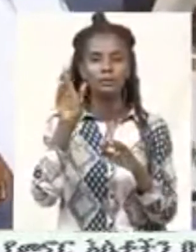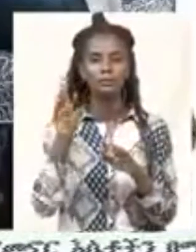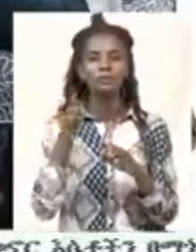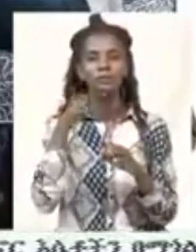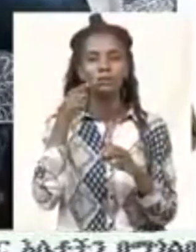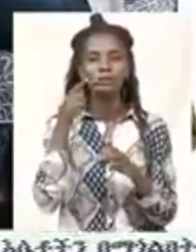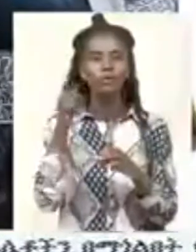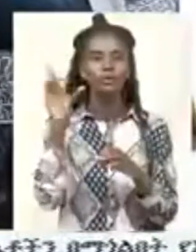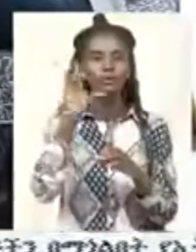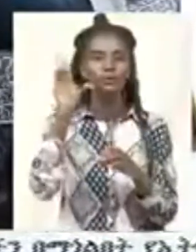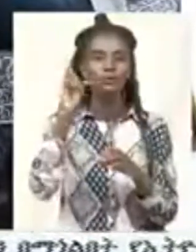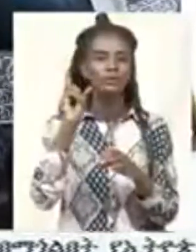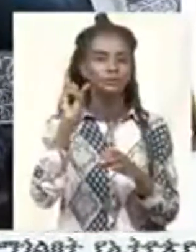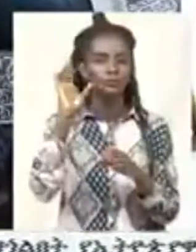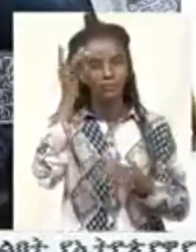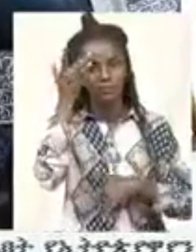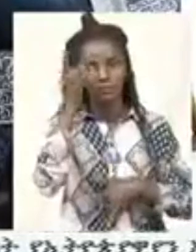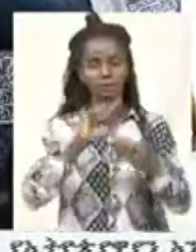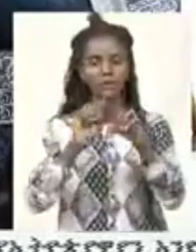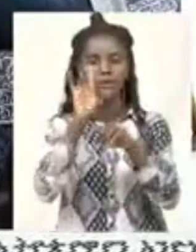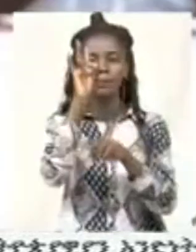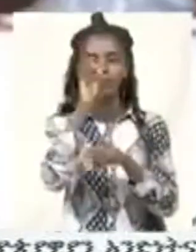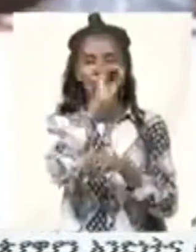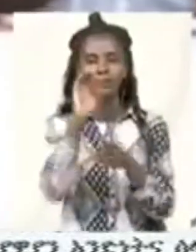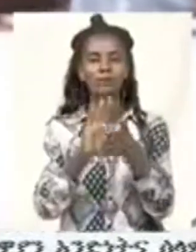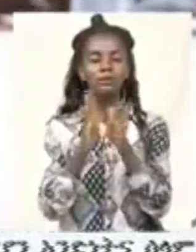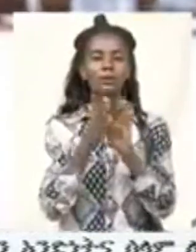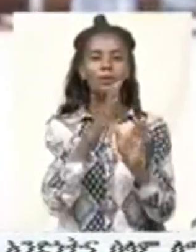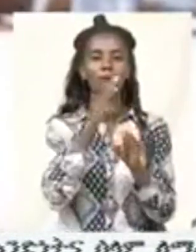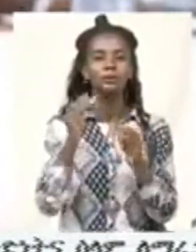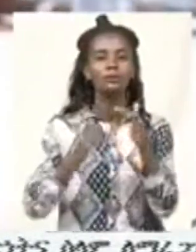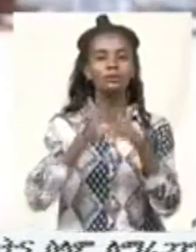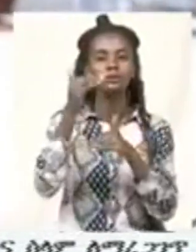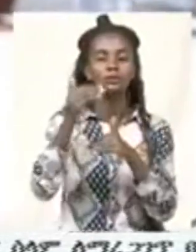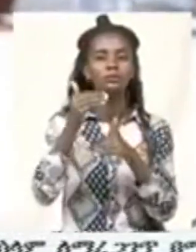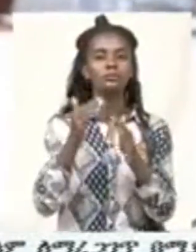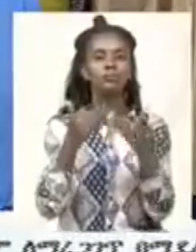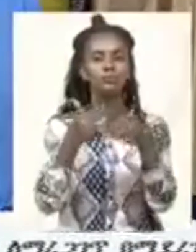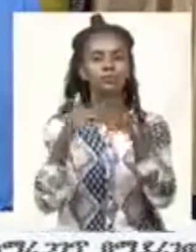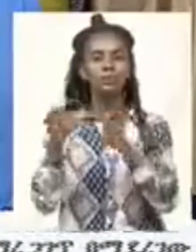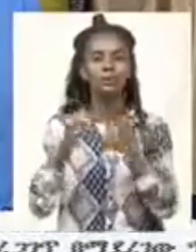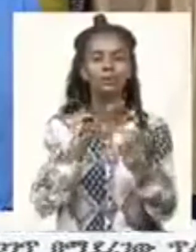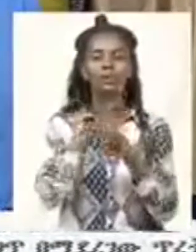የኩፍኝ ክትባት አፈጻጸም ደግሞ 70 በመቶ ሲሆን በቀጣይ ክትባቱን በስፋት ተደራሽ ማድረግ ላይ